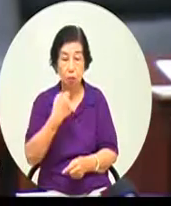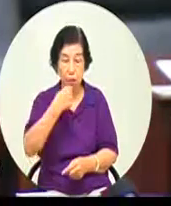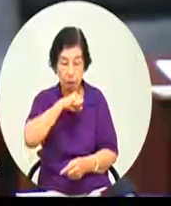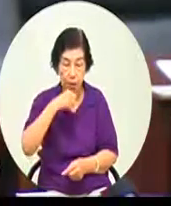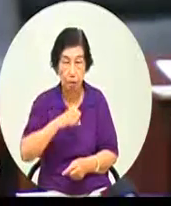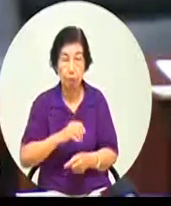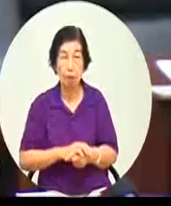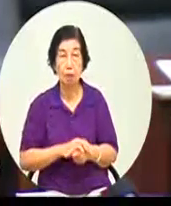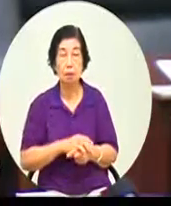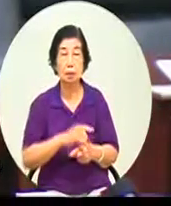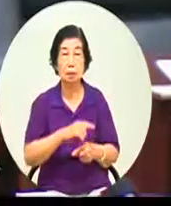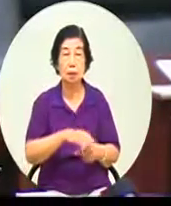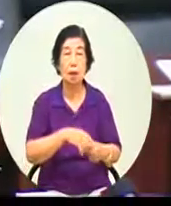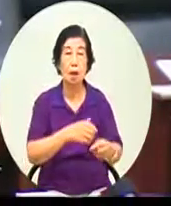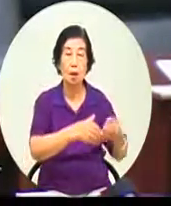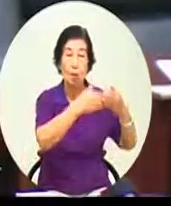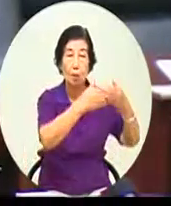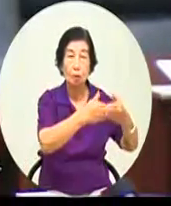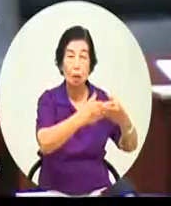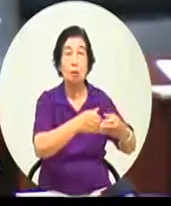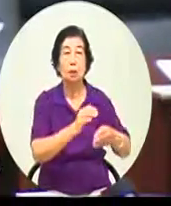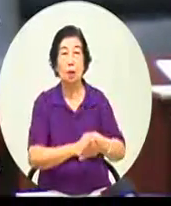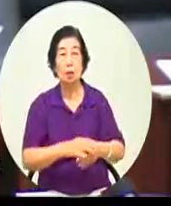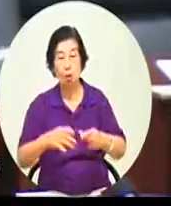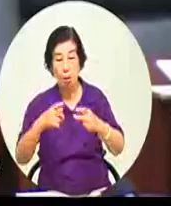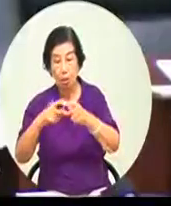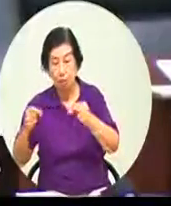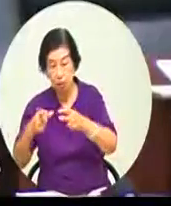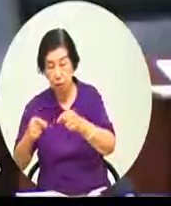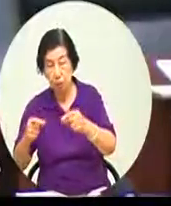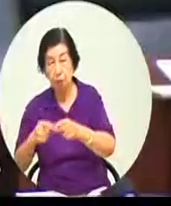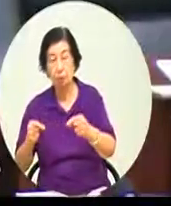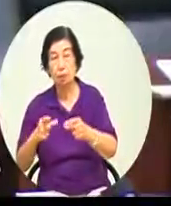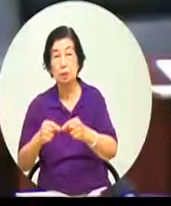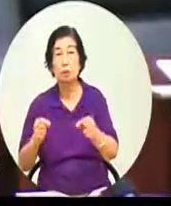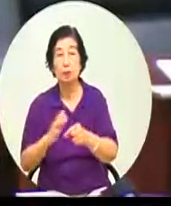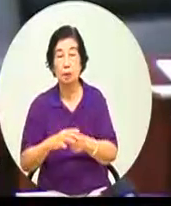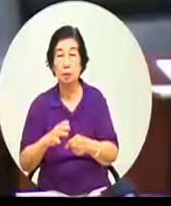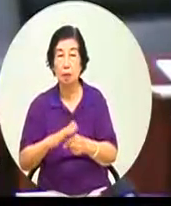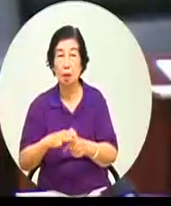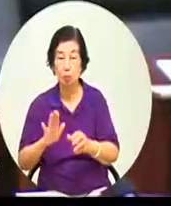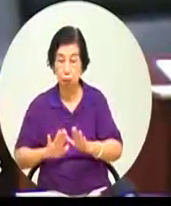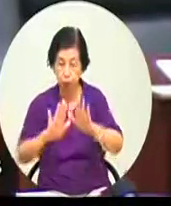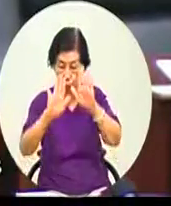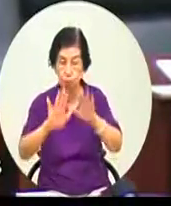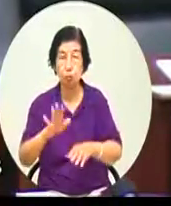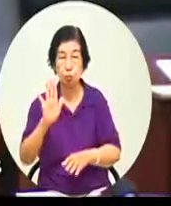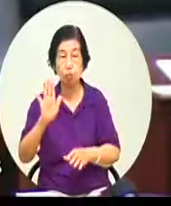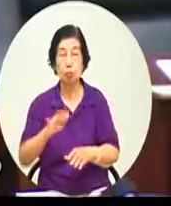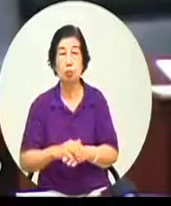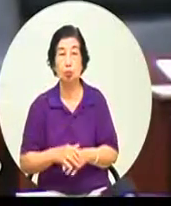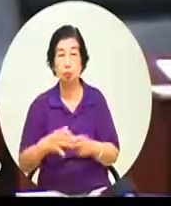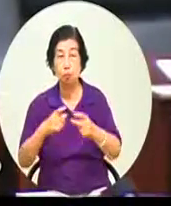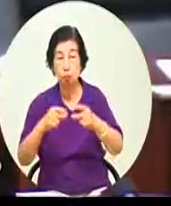人，日本客人还有微幅的成长。对于台湾来讲，日本人一直都有一